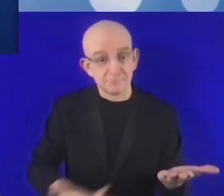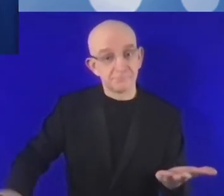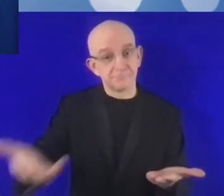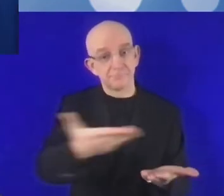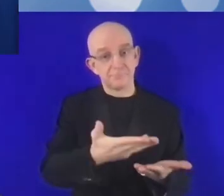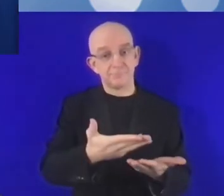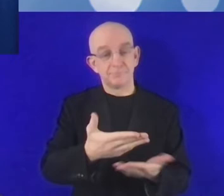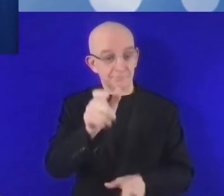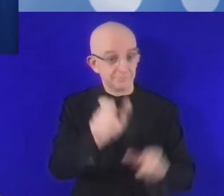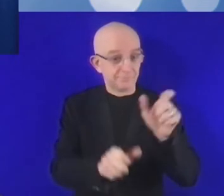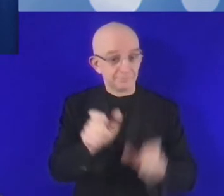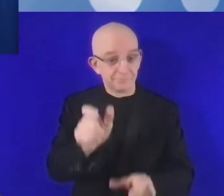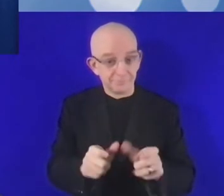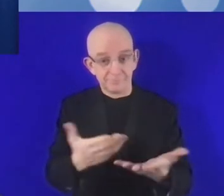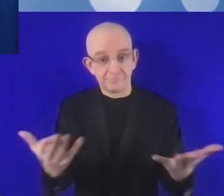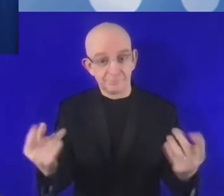Mesdames et messieurs,